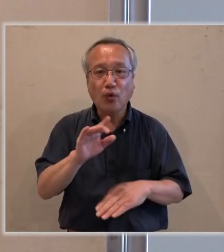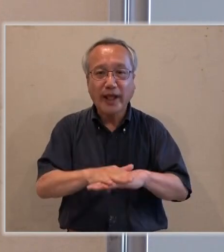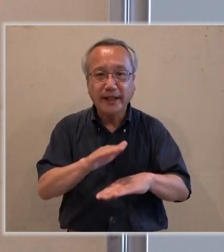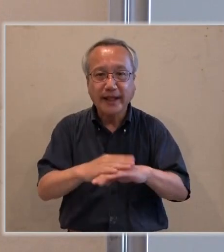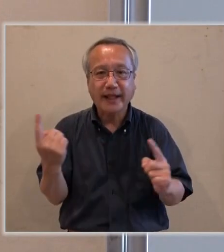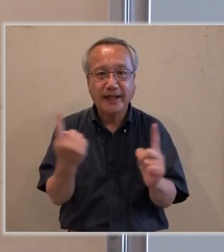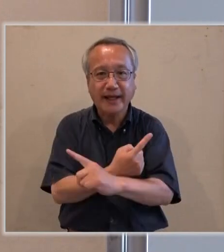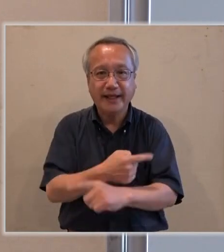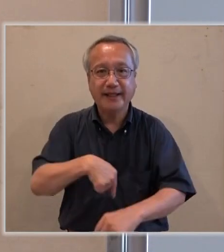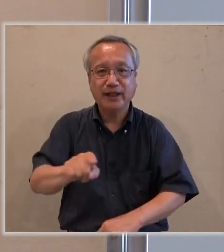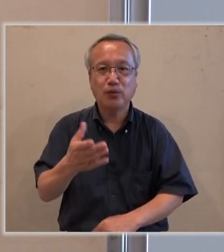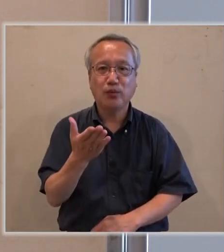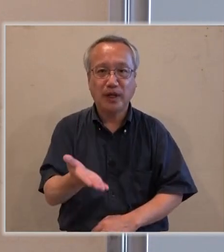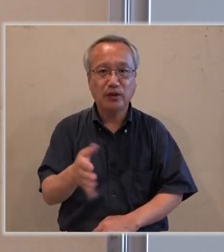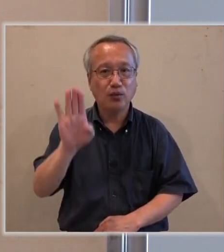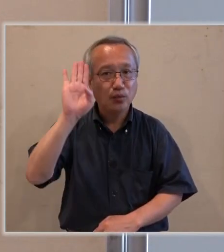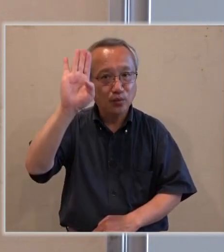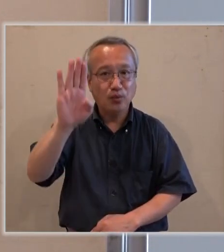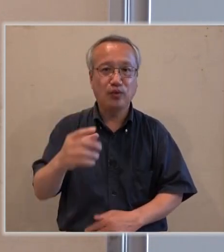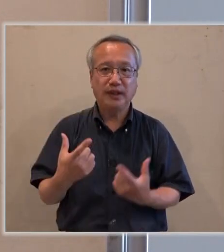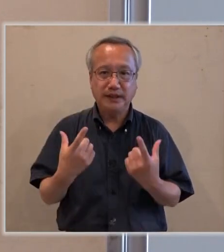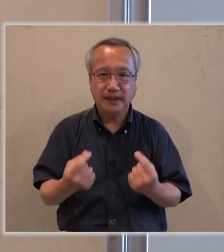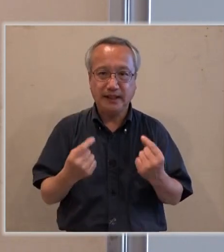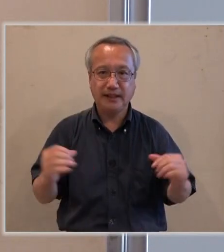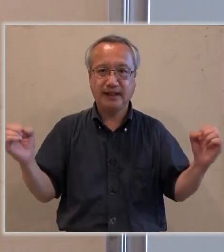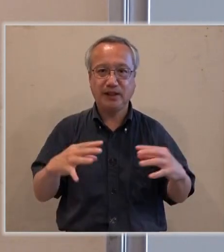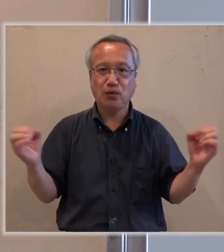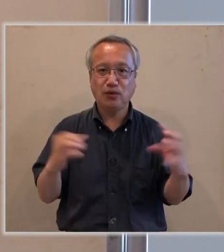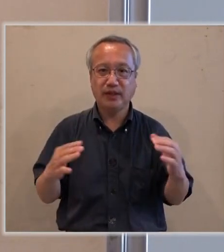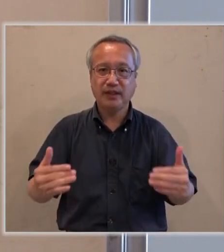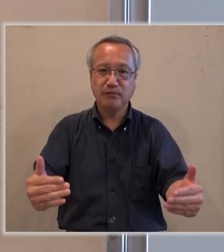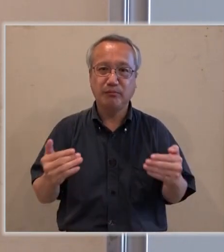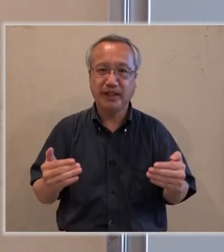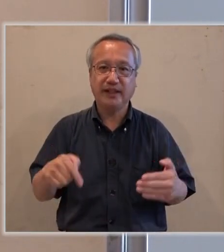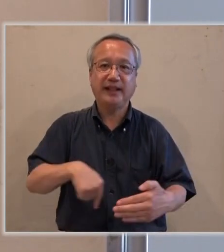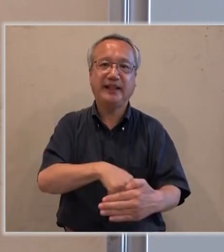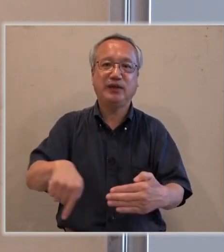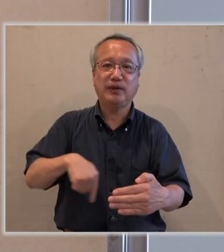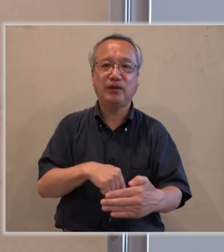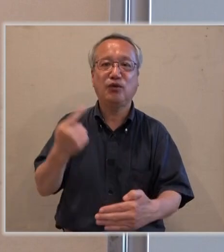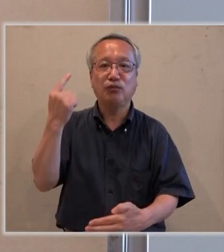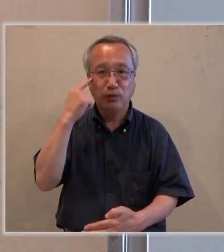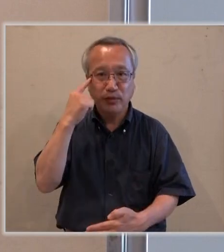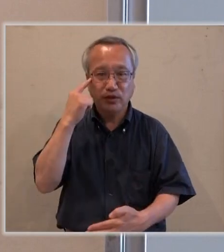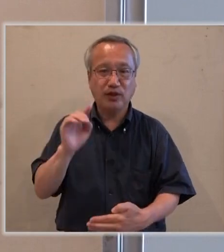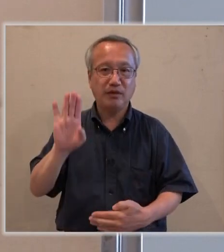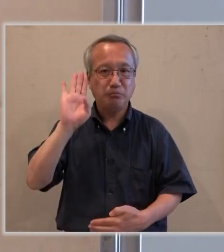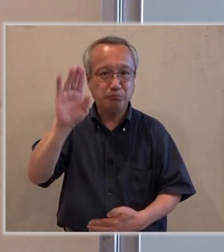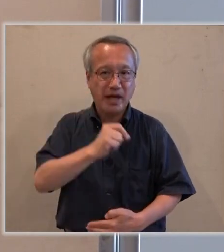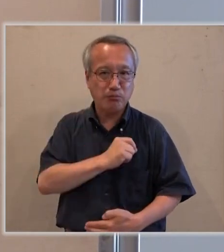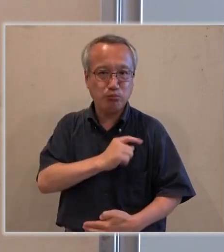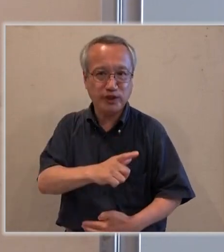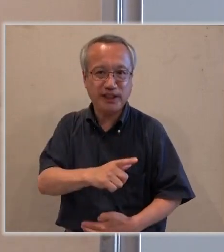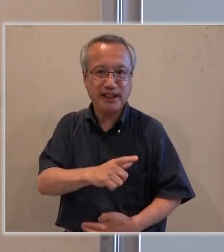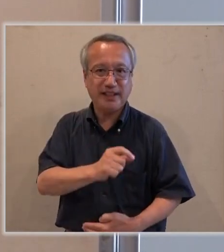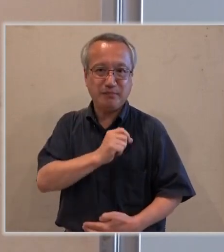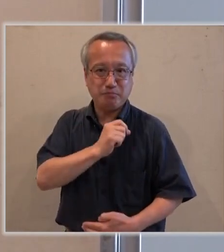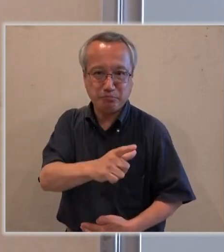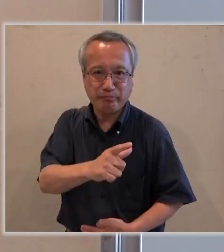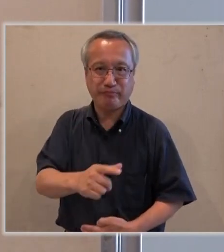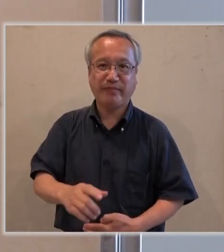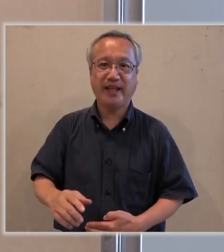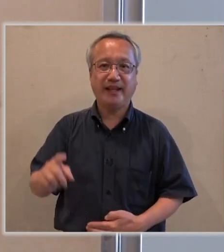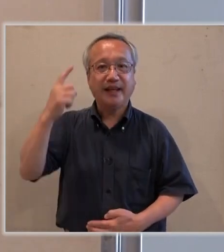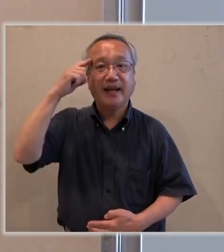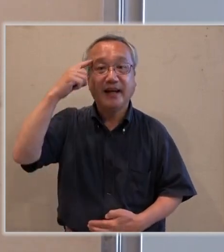とか、そういったところは多分今後しっかり話していく、議論されていくべき内容ではあると思うので、結構前向きに前向きに前向きに考えてい